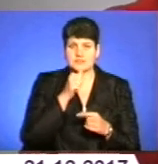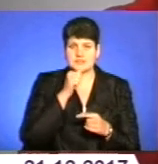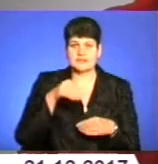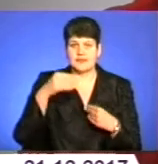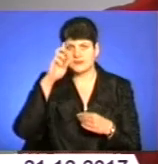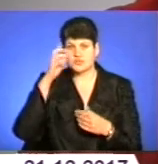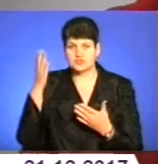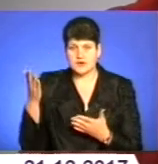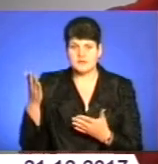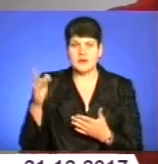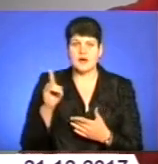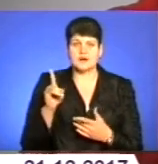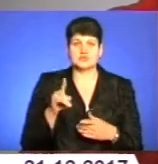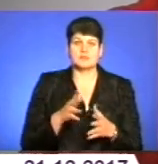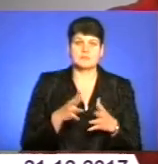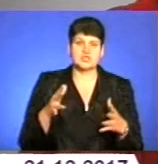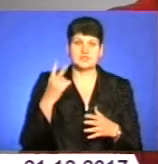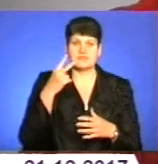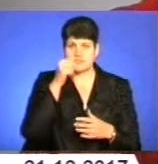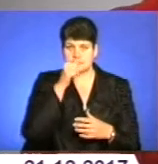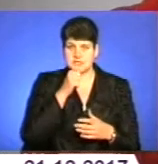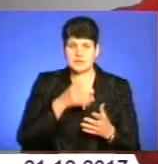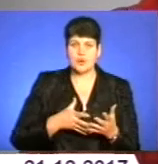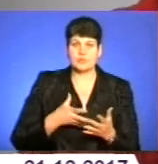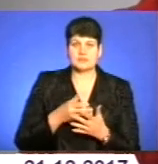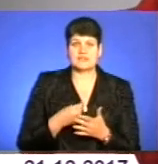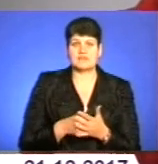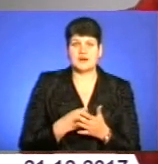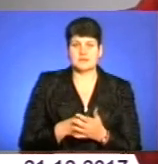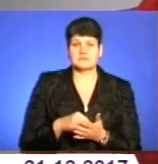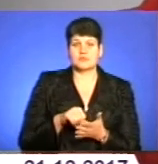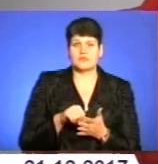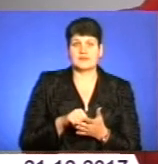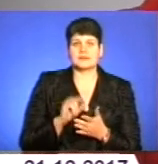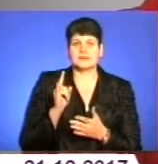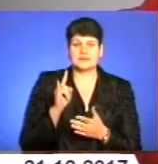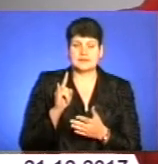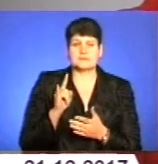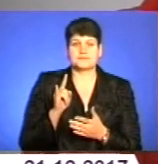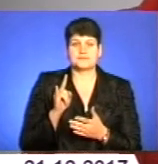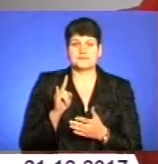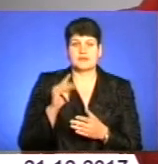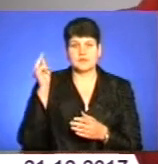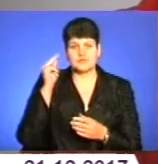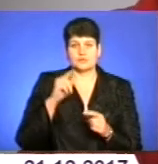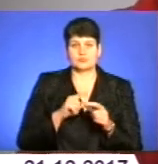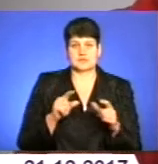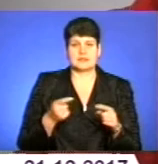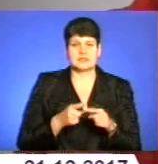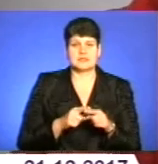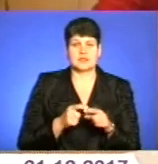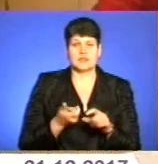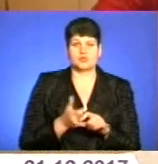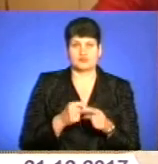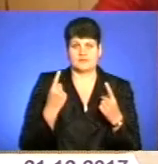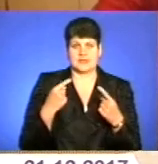а що більше 20 тисяч в місяць оплатити вартість перебування цієї дитини в навчальному закладі. Це є дуже велика